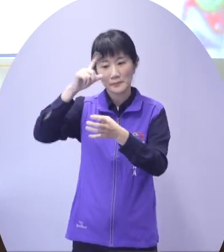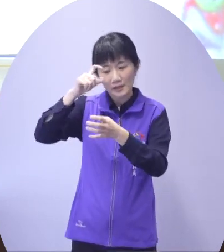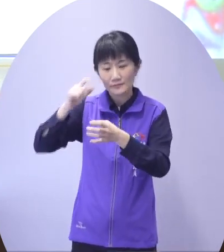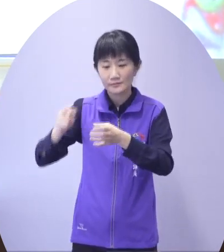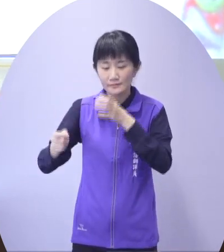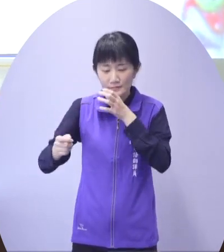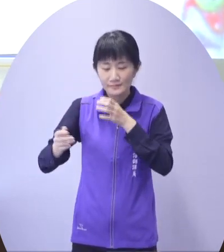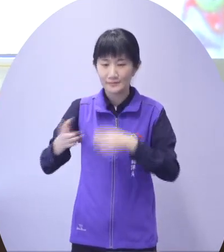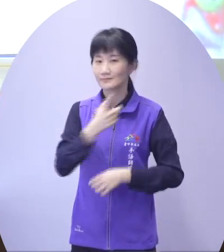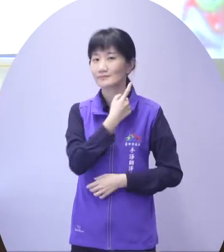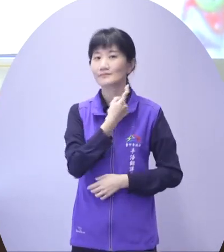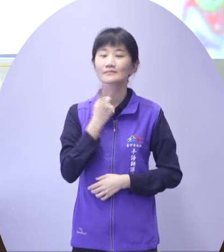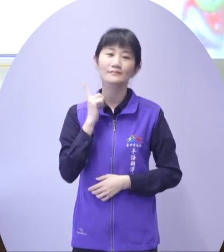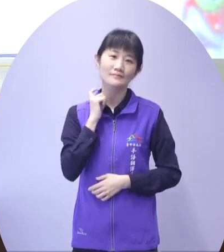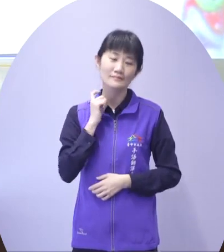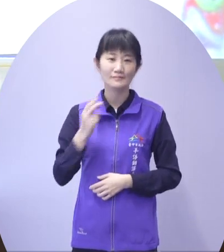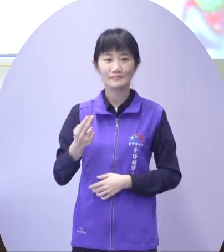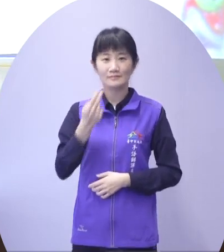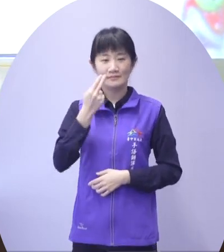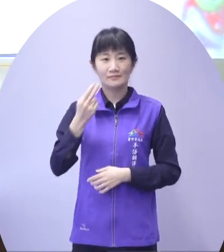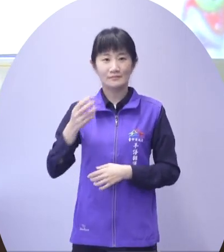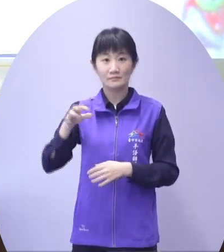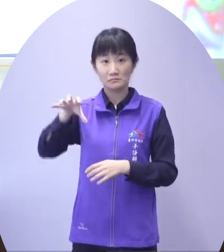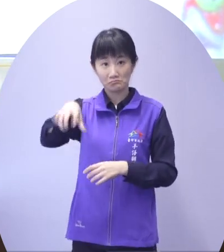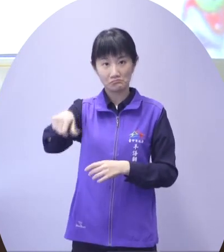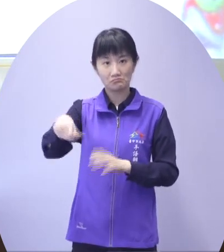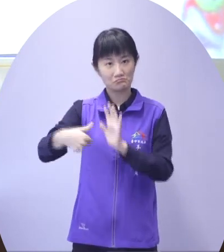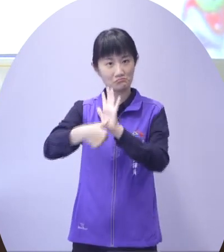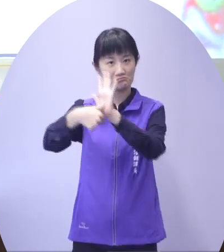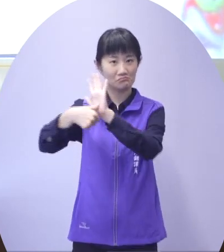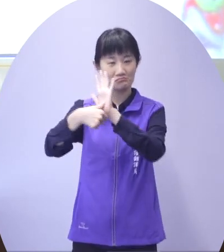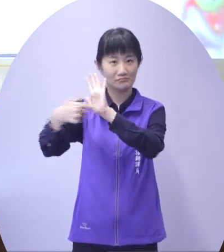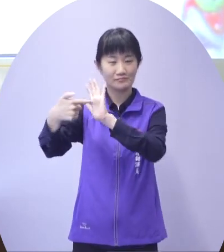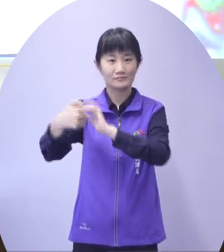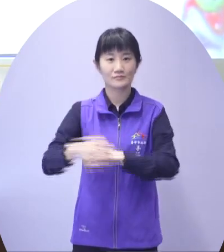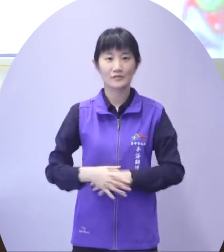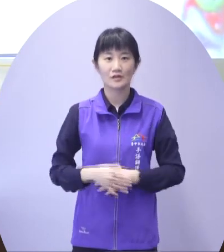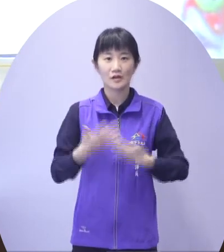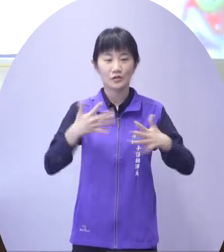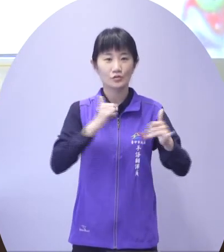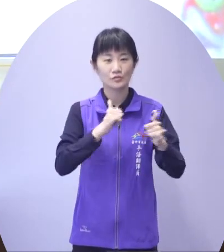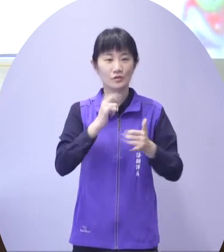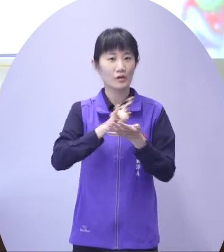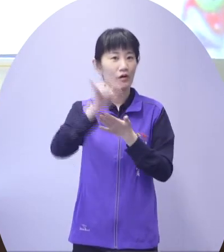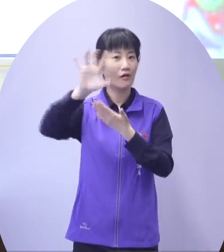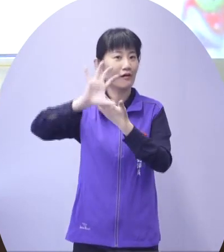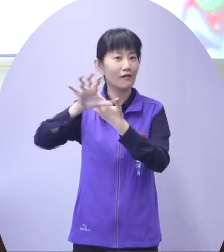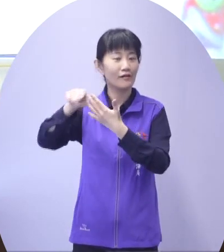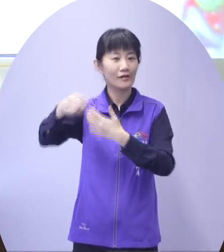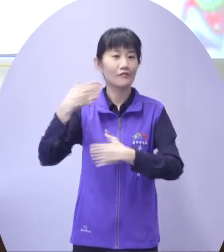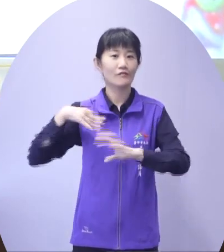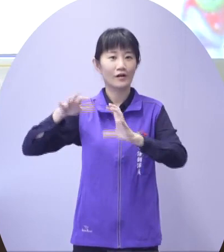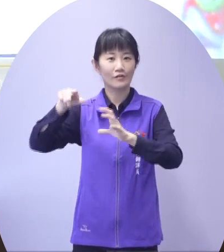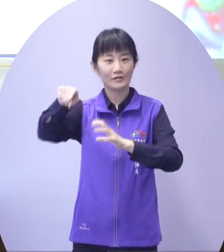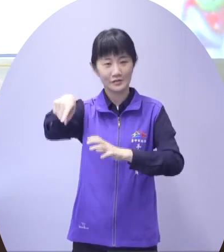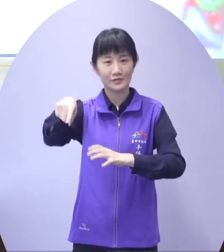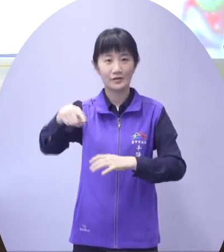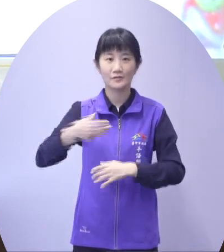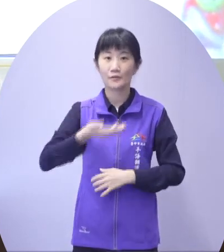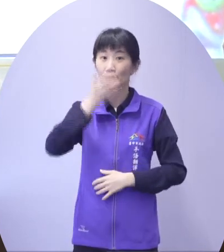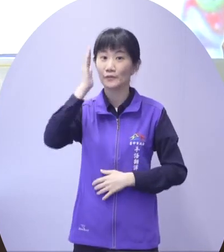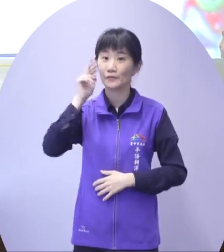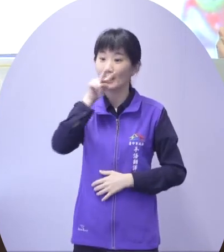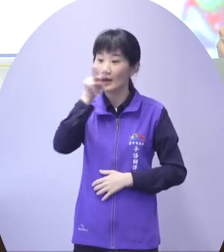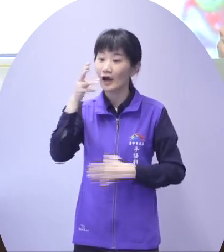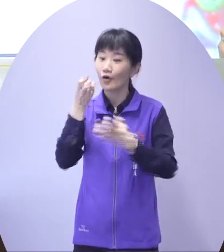香水等等哈，很重要的区域，所以很多人很喜欢出国到法国的普罗旺斯去看